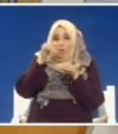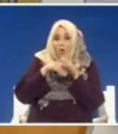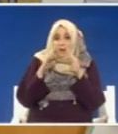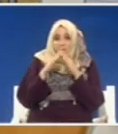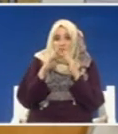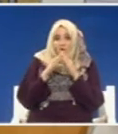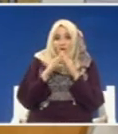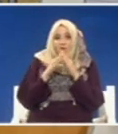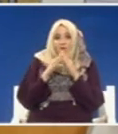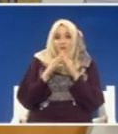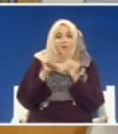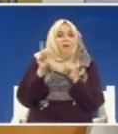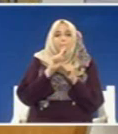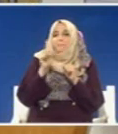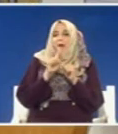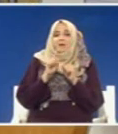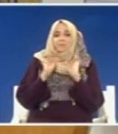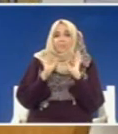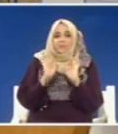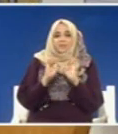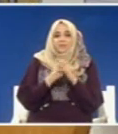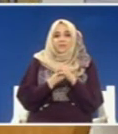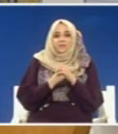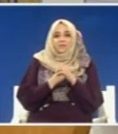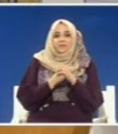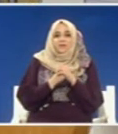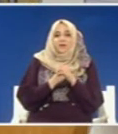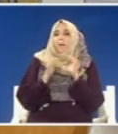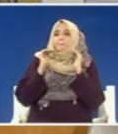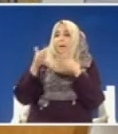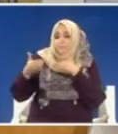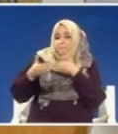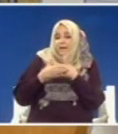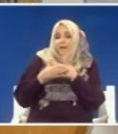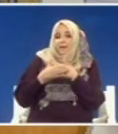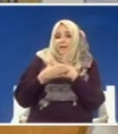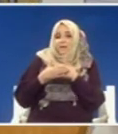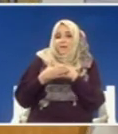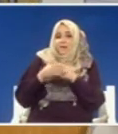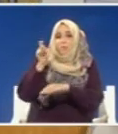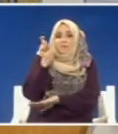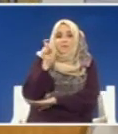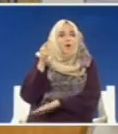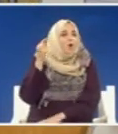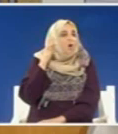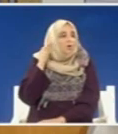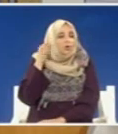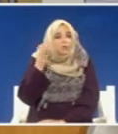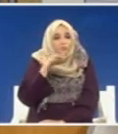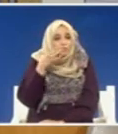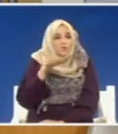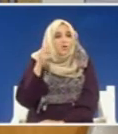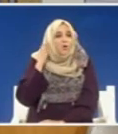بيتها غير صحيحة ولو كانت قريبة من المسجد تسمع الخطبة